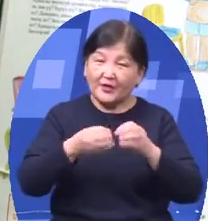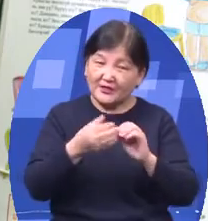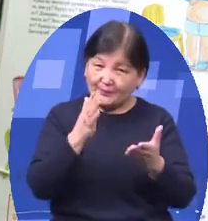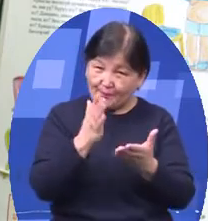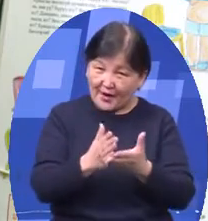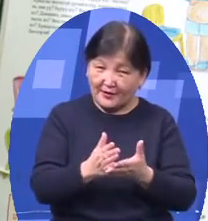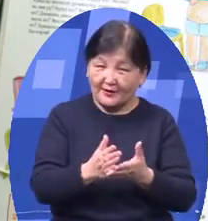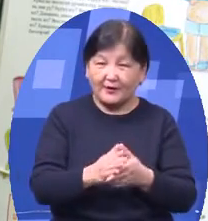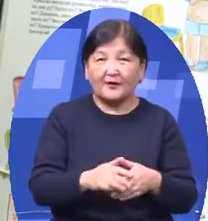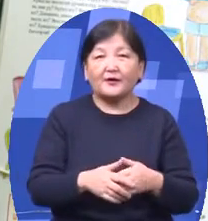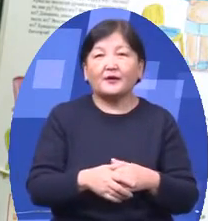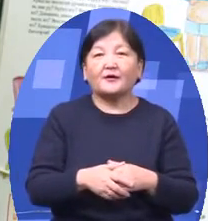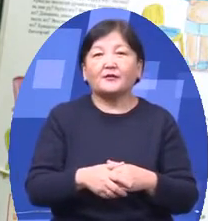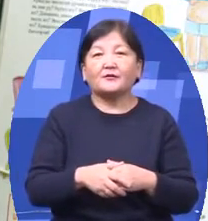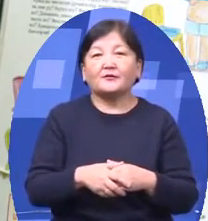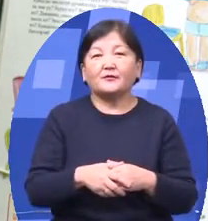нам хийсэн байна.